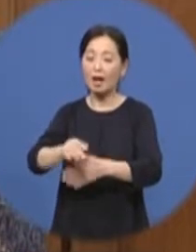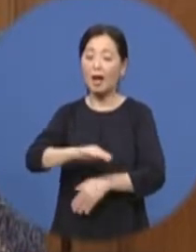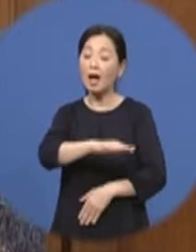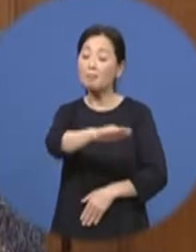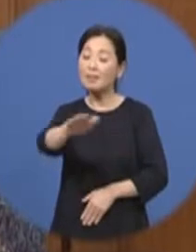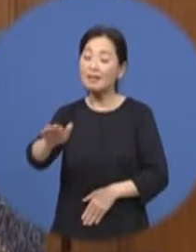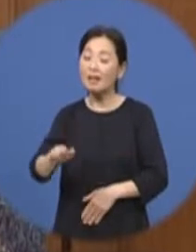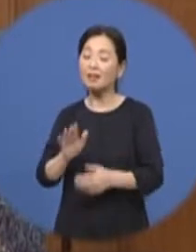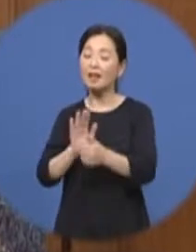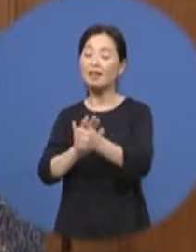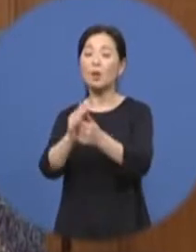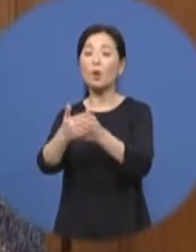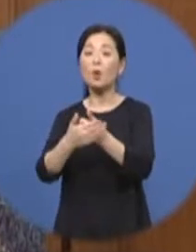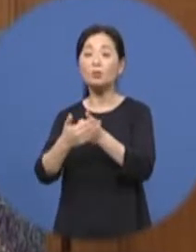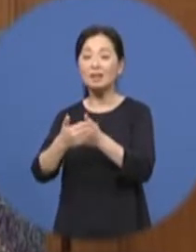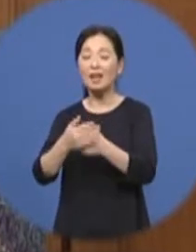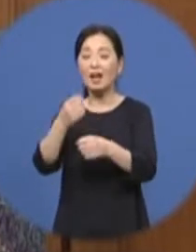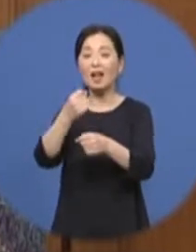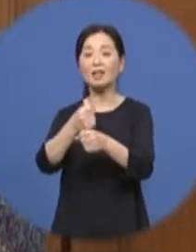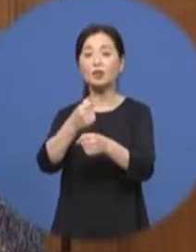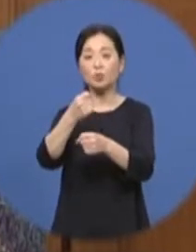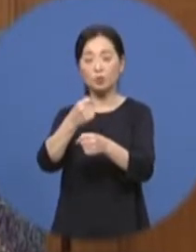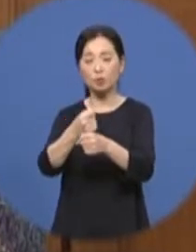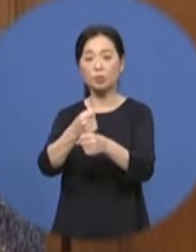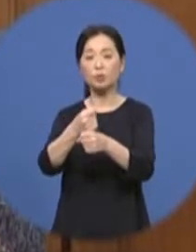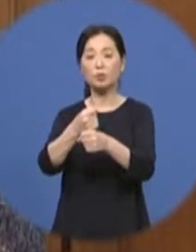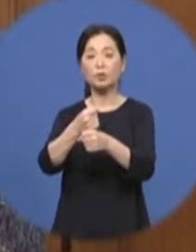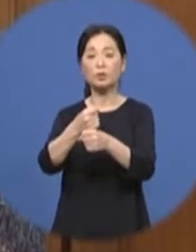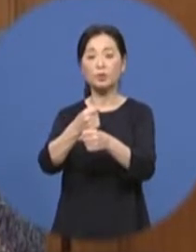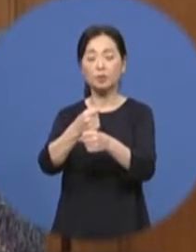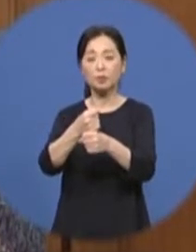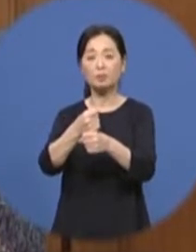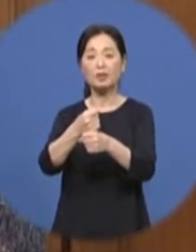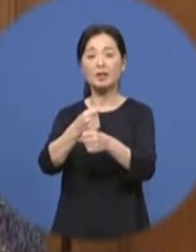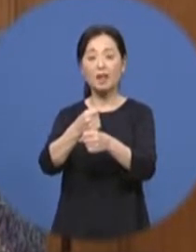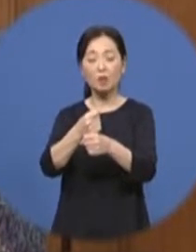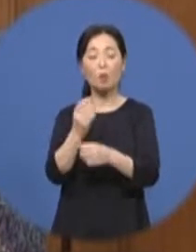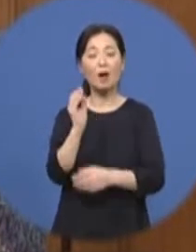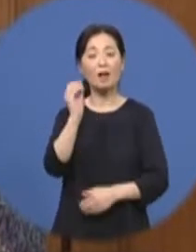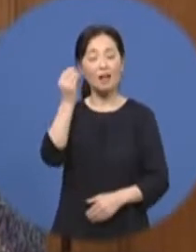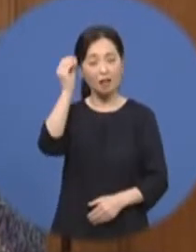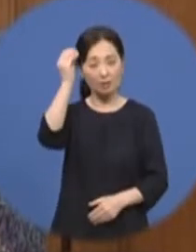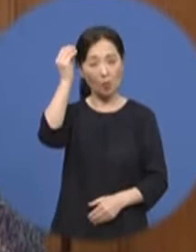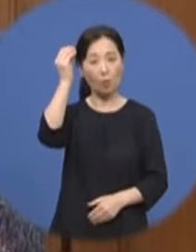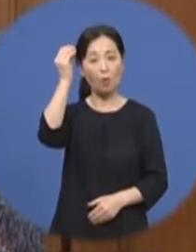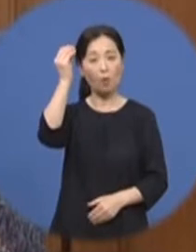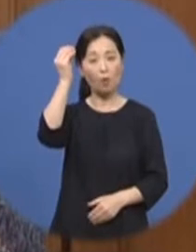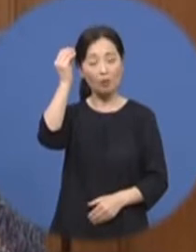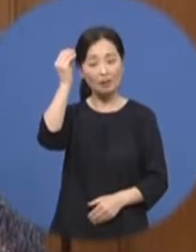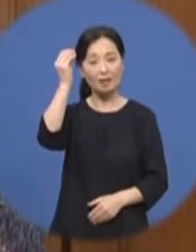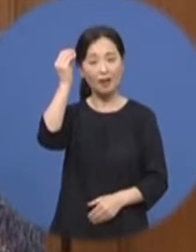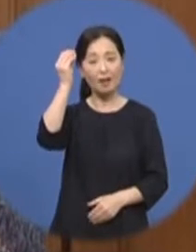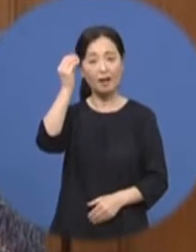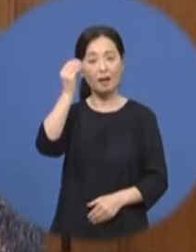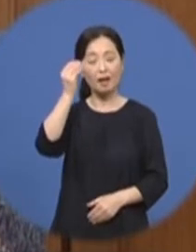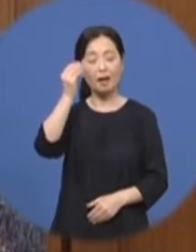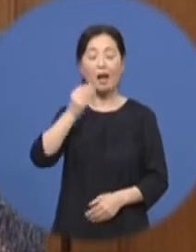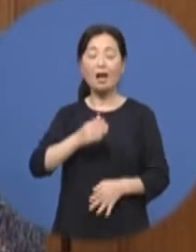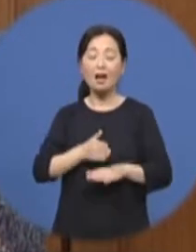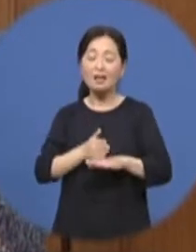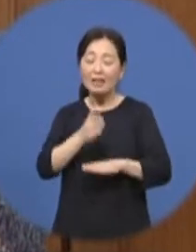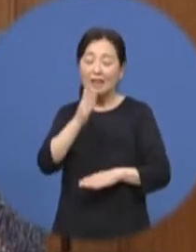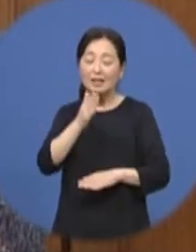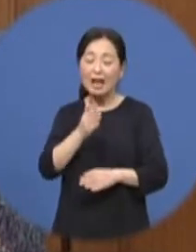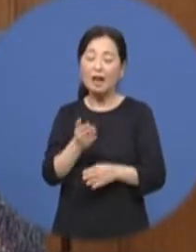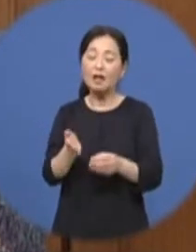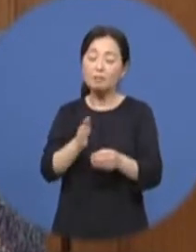協力しながら作り上げていくこと、そして最後はこう感動して、で感謝の涙を流す、そうい